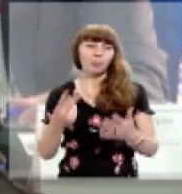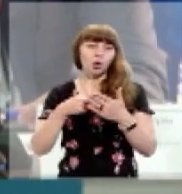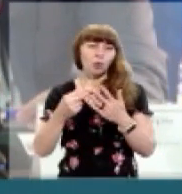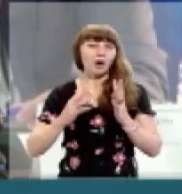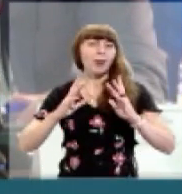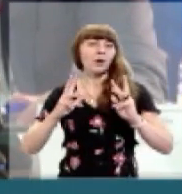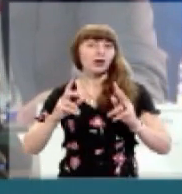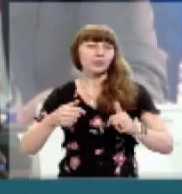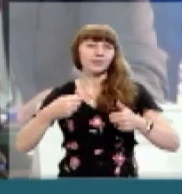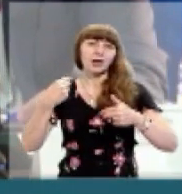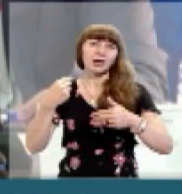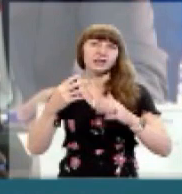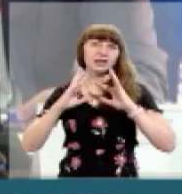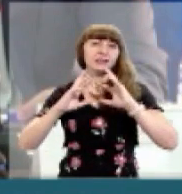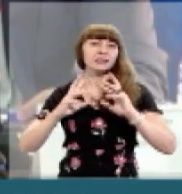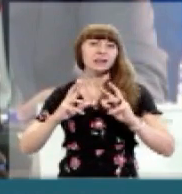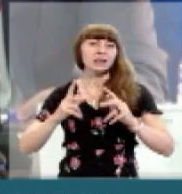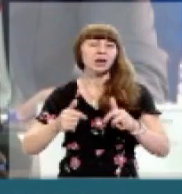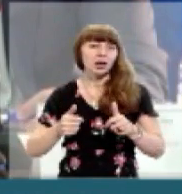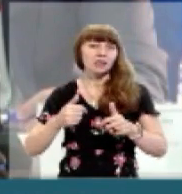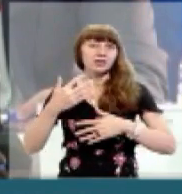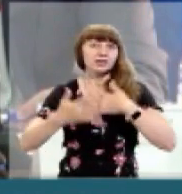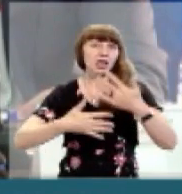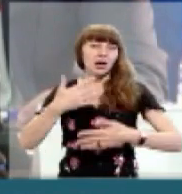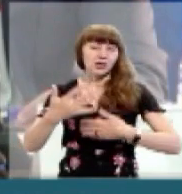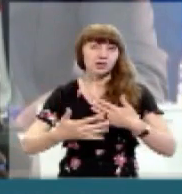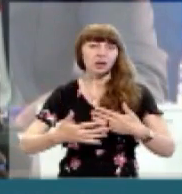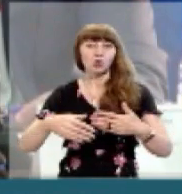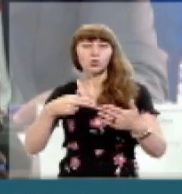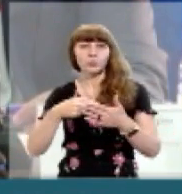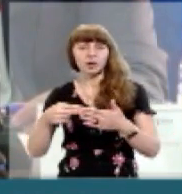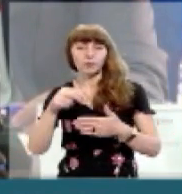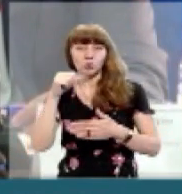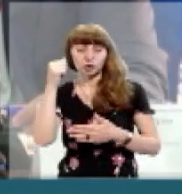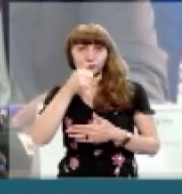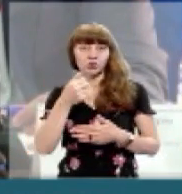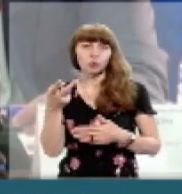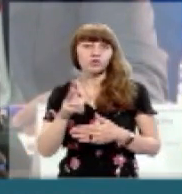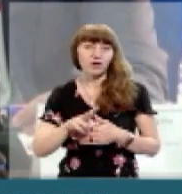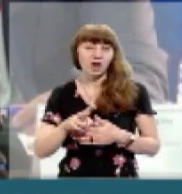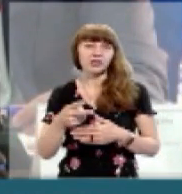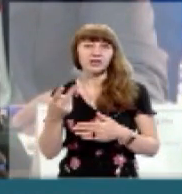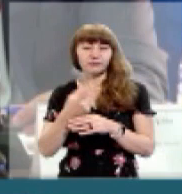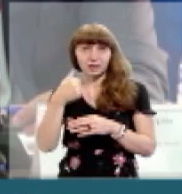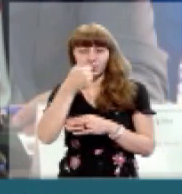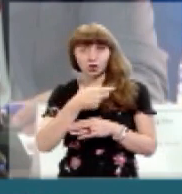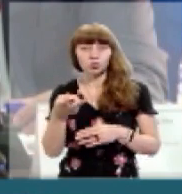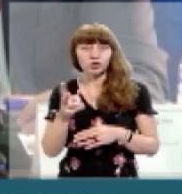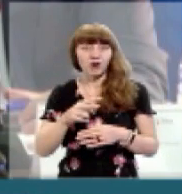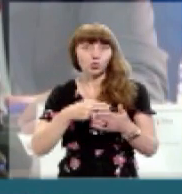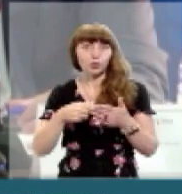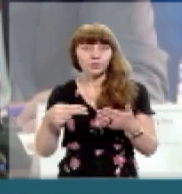2 жаңа комбайн сатып алдық. Былтырда 2 жаңа комбайн және тракторлар сатып алған болатынбыз. Келесі жылдан бастап электр жабдықтарды